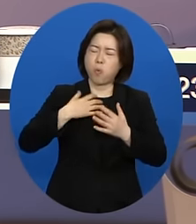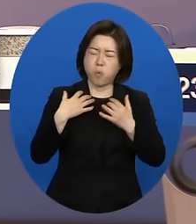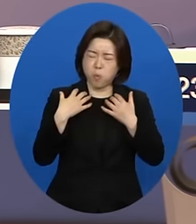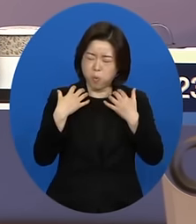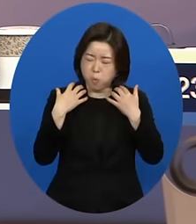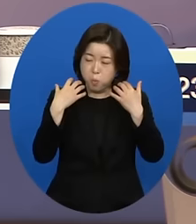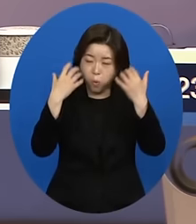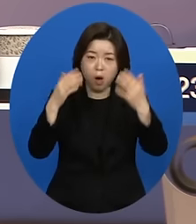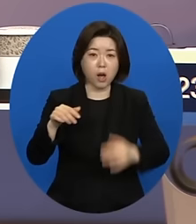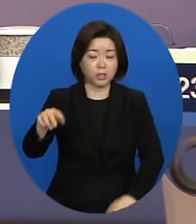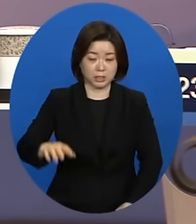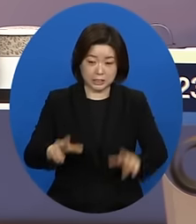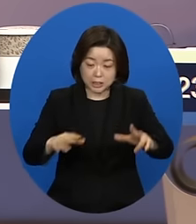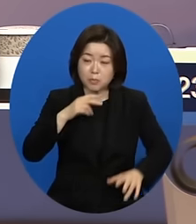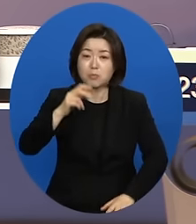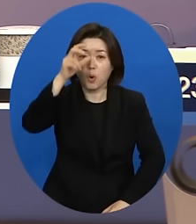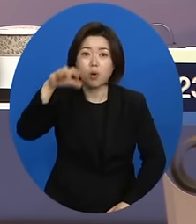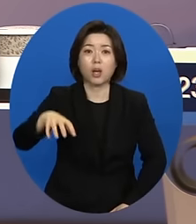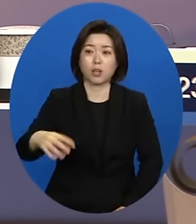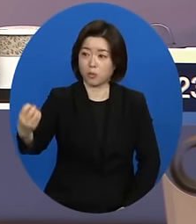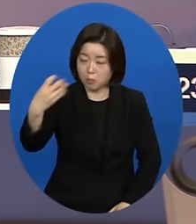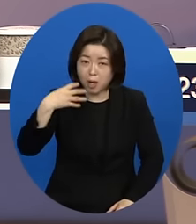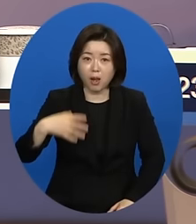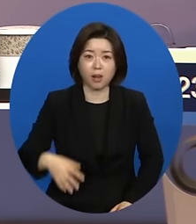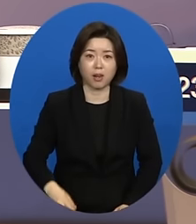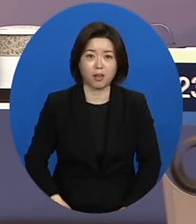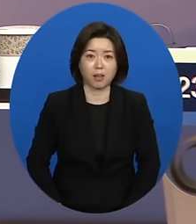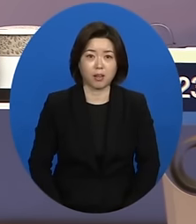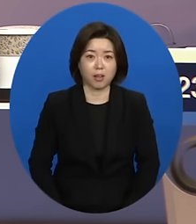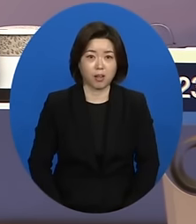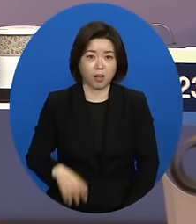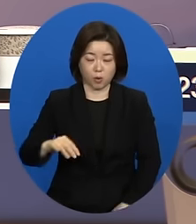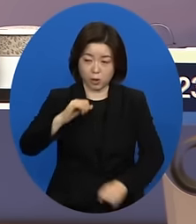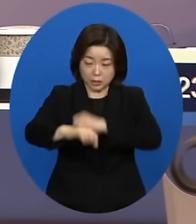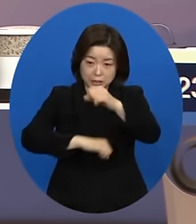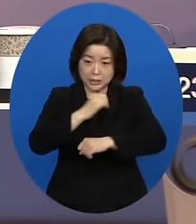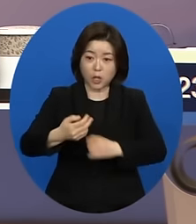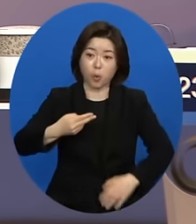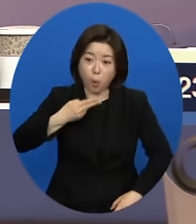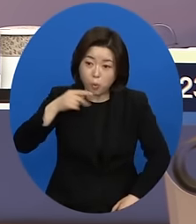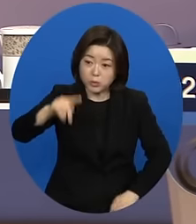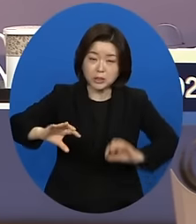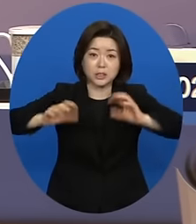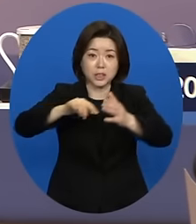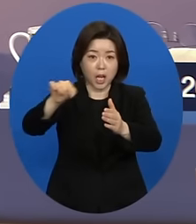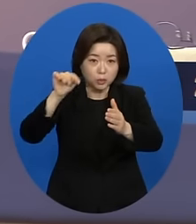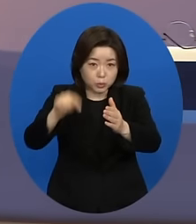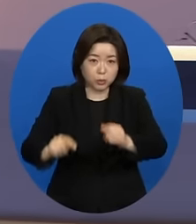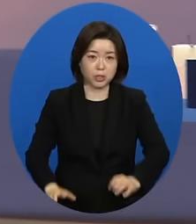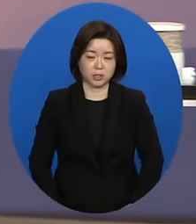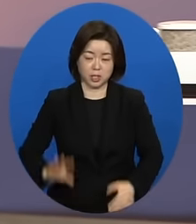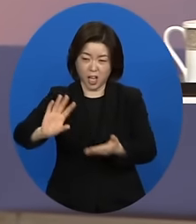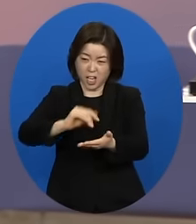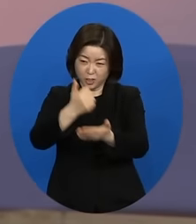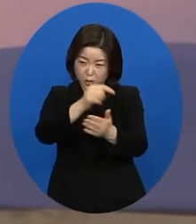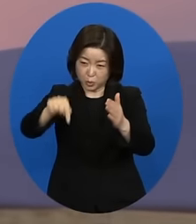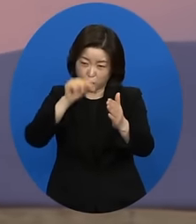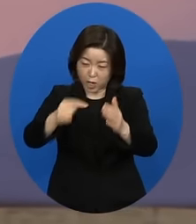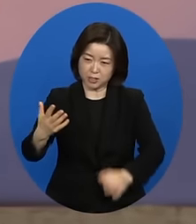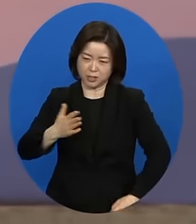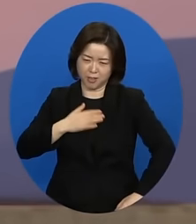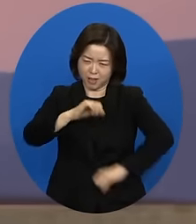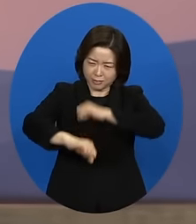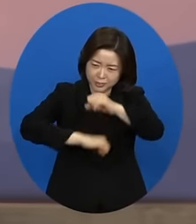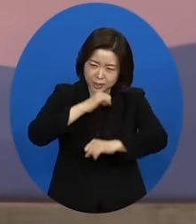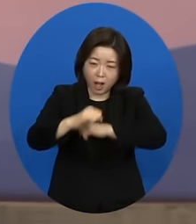이게 평양이에요, 지금. 근데 자유가 없는 그 나라에서 그리스도 안에서 나